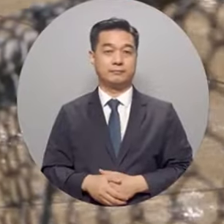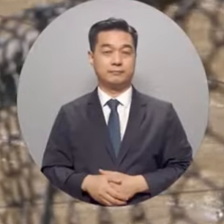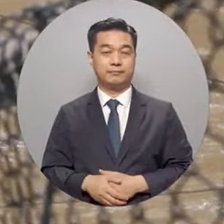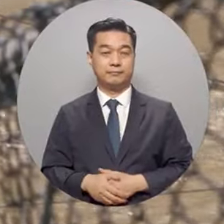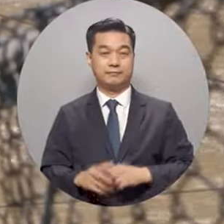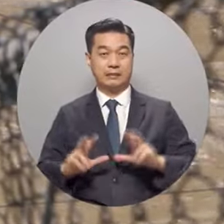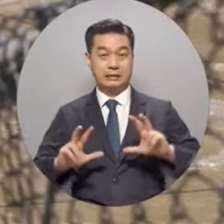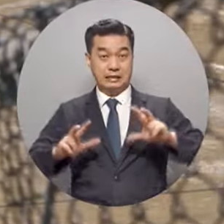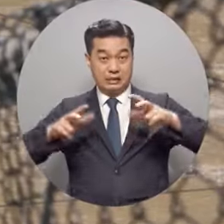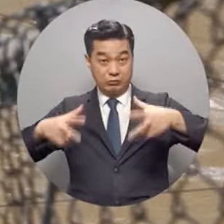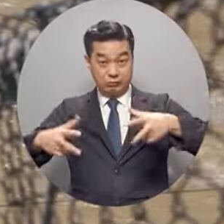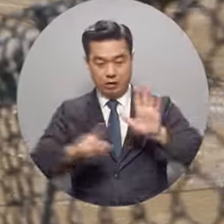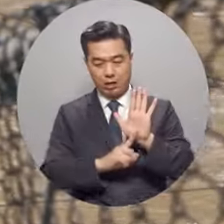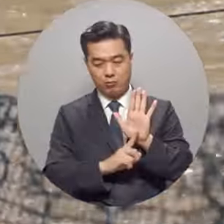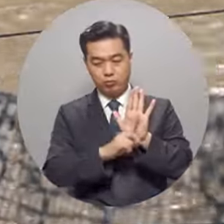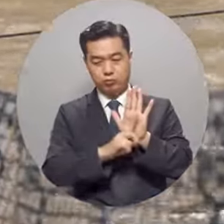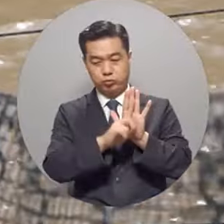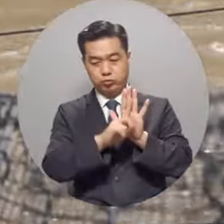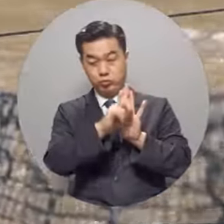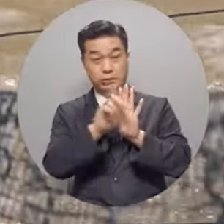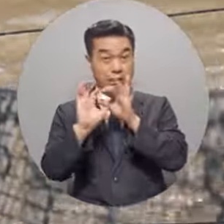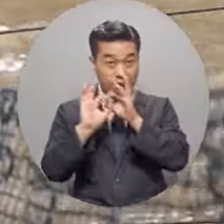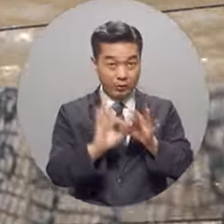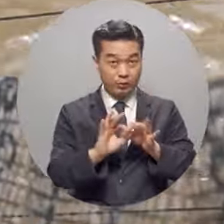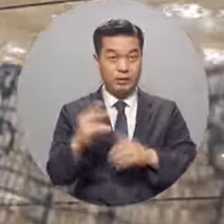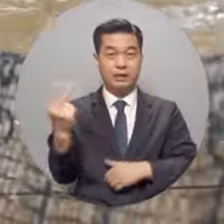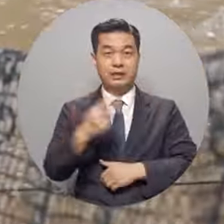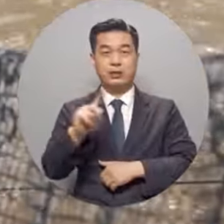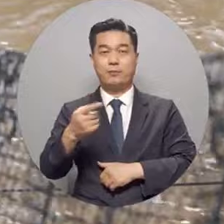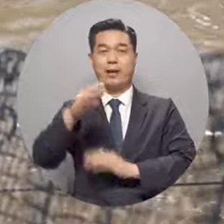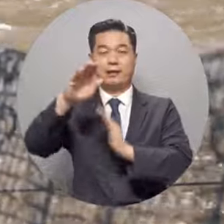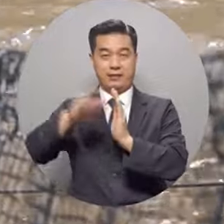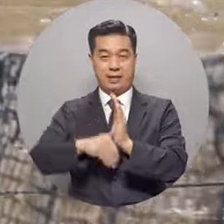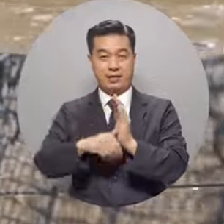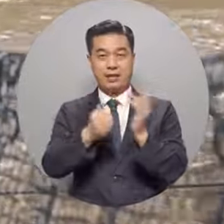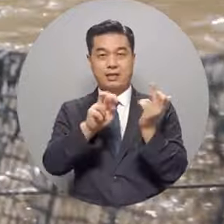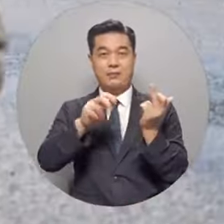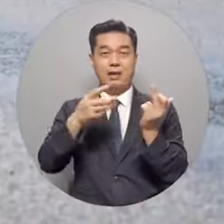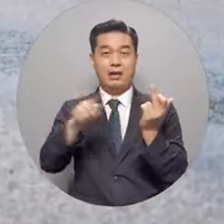지구온난화가 지금처럼 진행된다면 2100년에는 히말라야